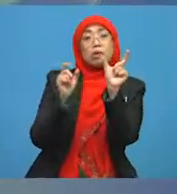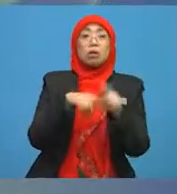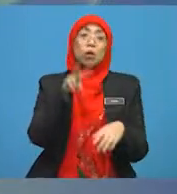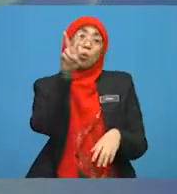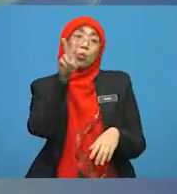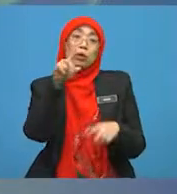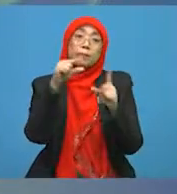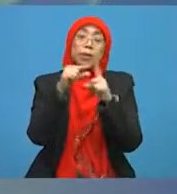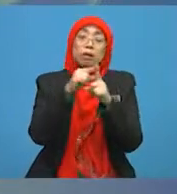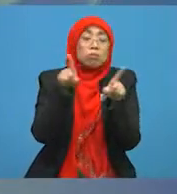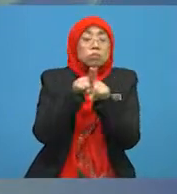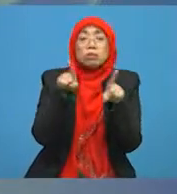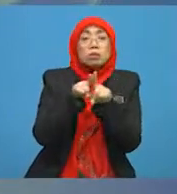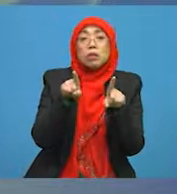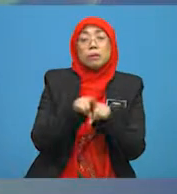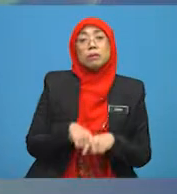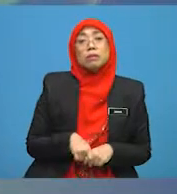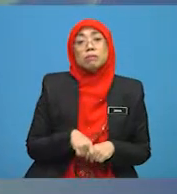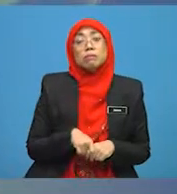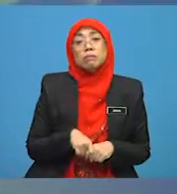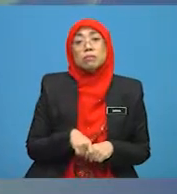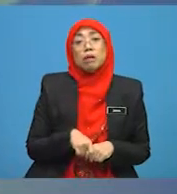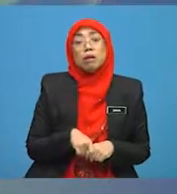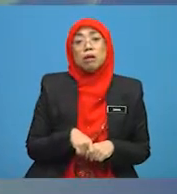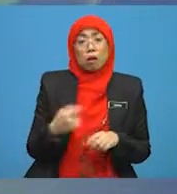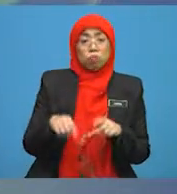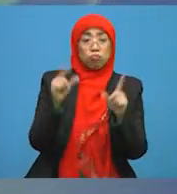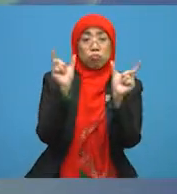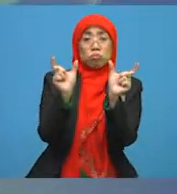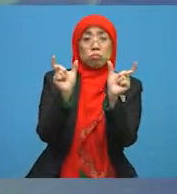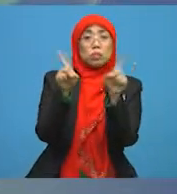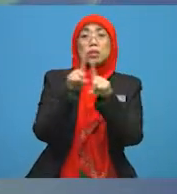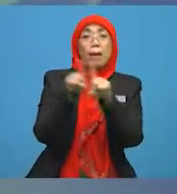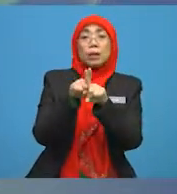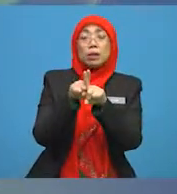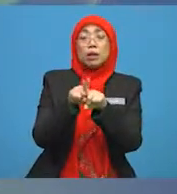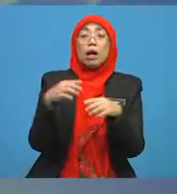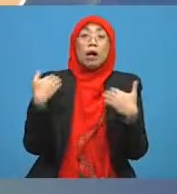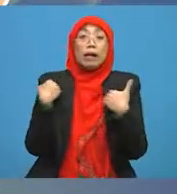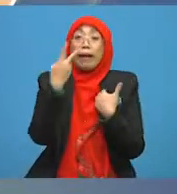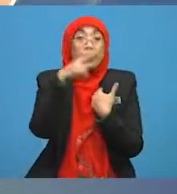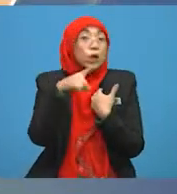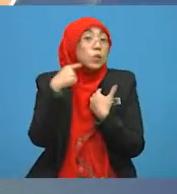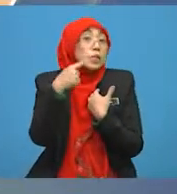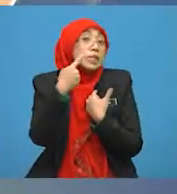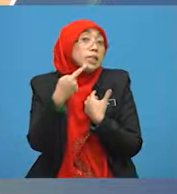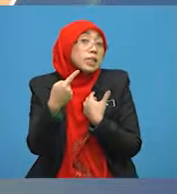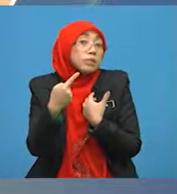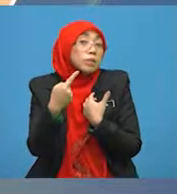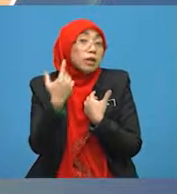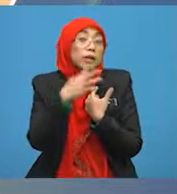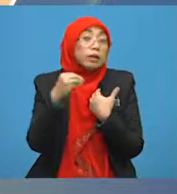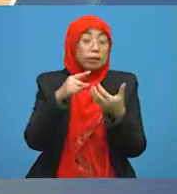sama. Persamaan tersebut pula melibatkan aspek sebutan, ejaan atau